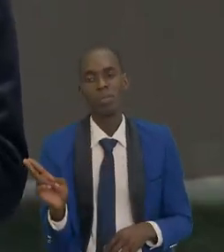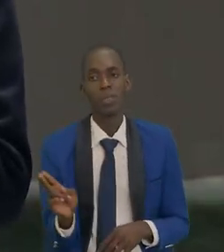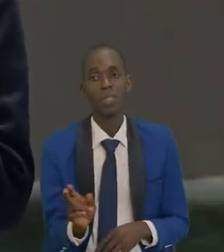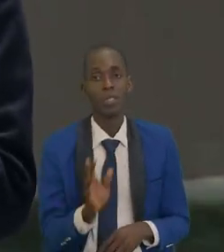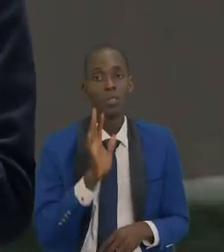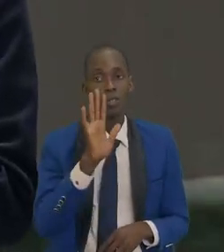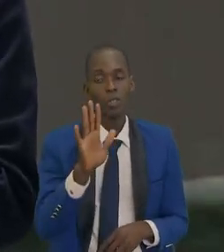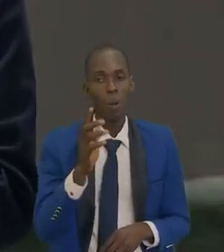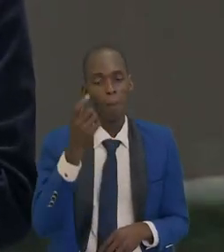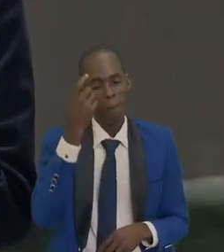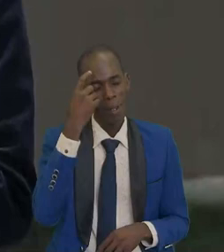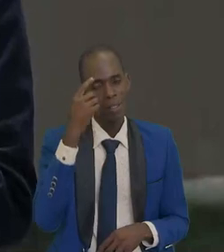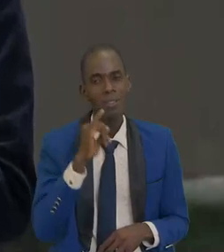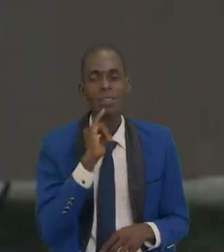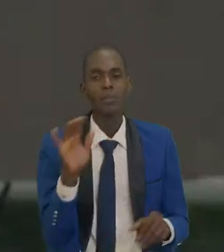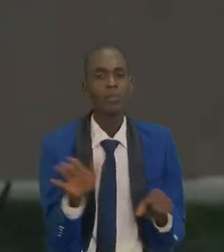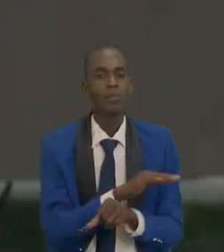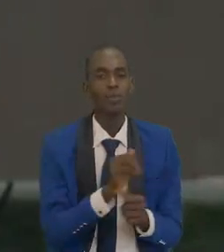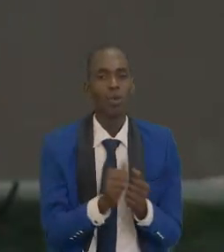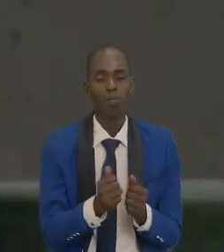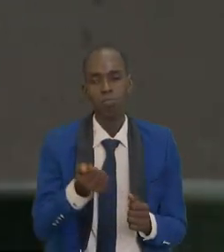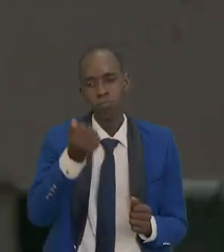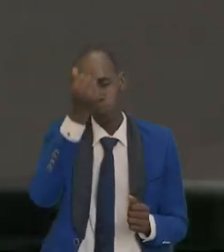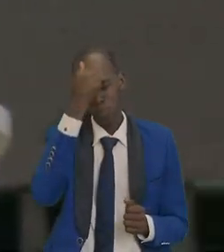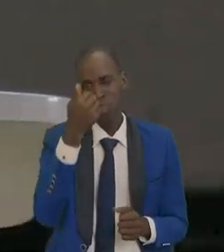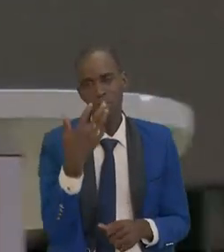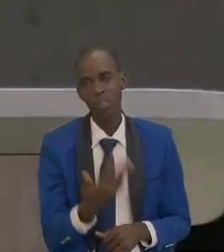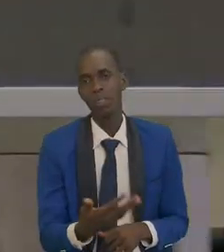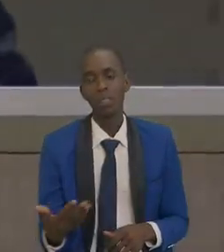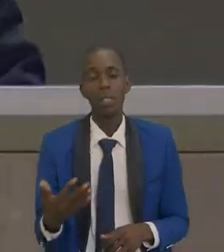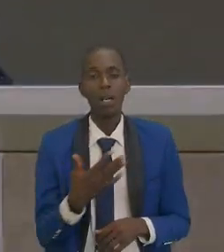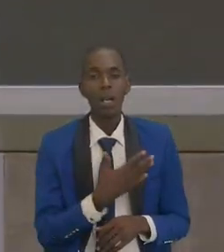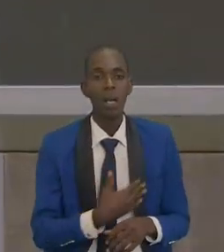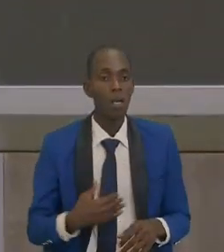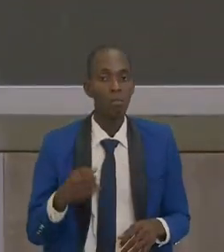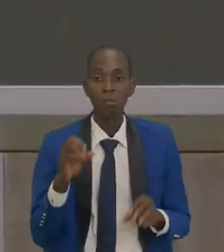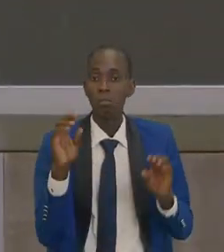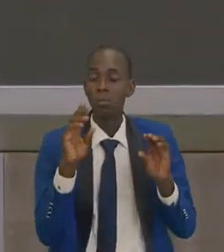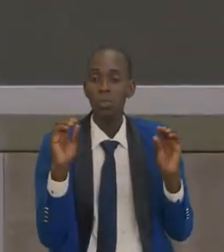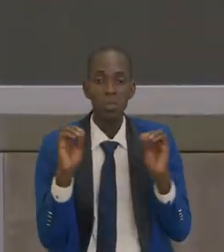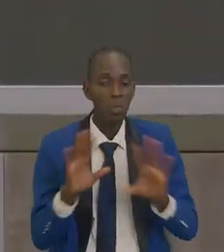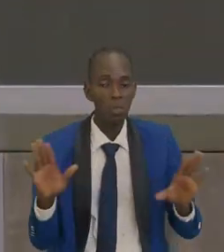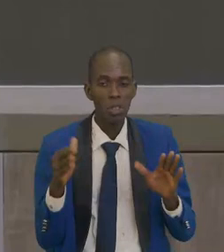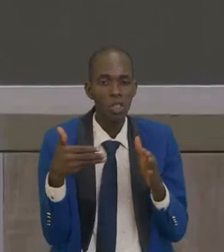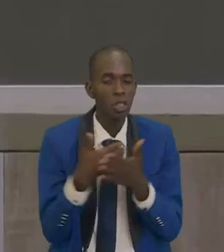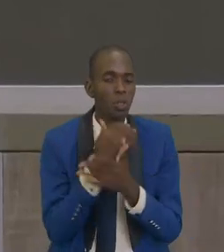L'esprit est vraiment complètement éteint. Alors rien de nouveau ne peut venir